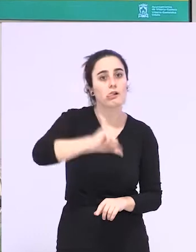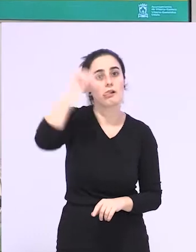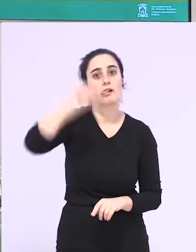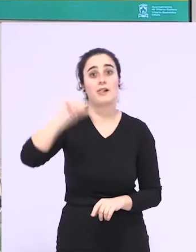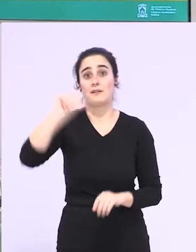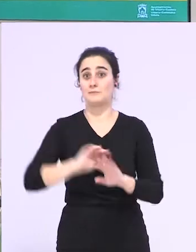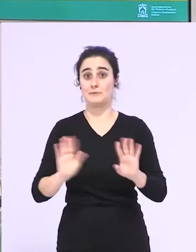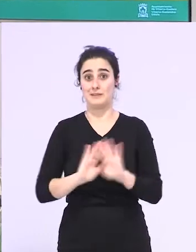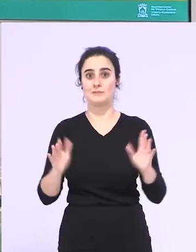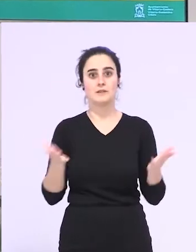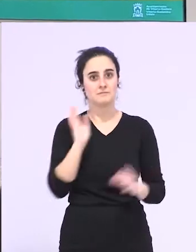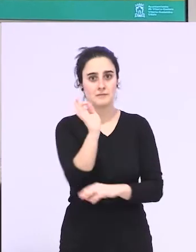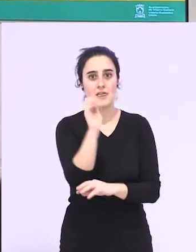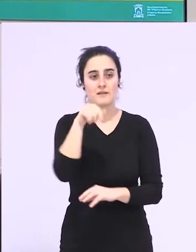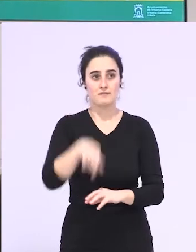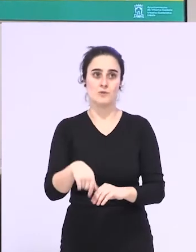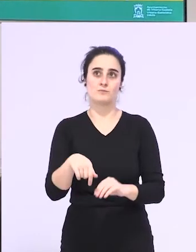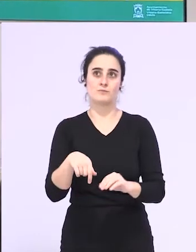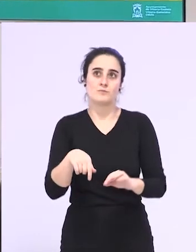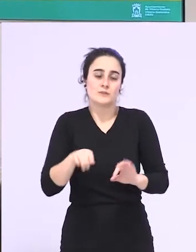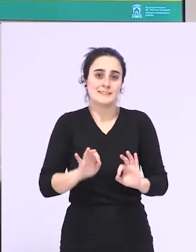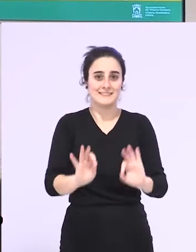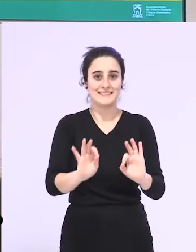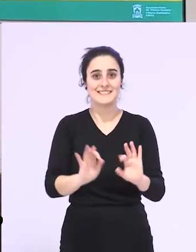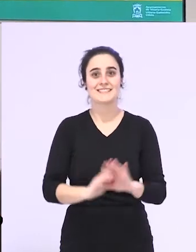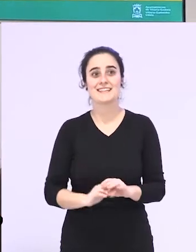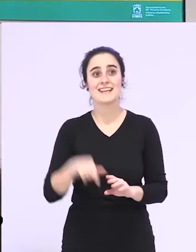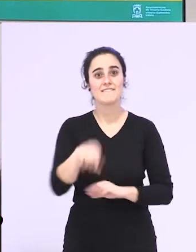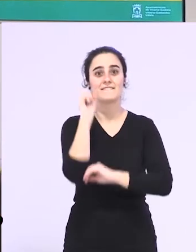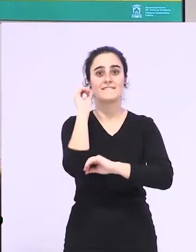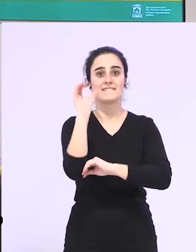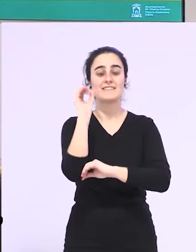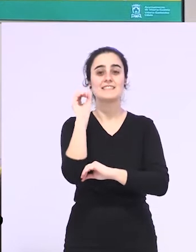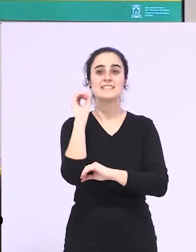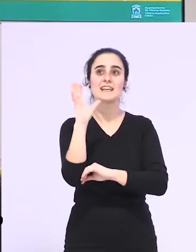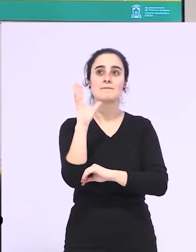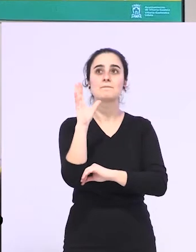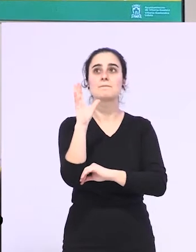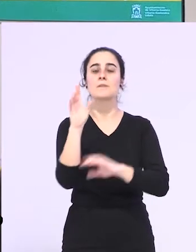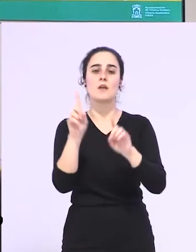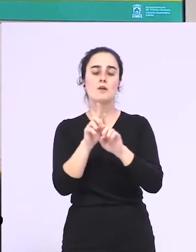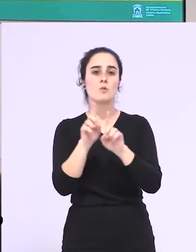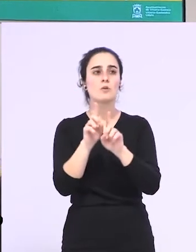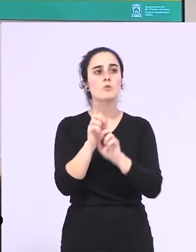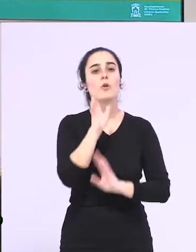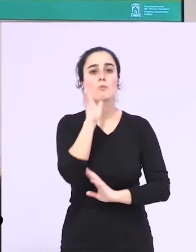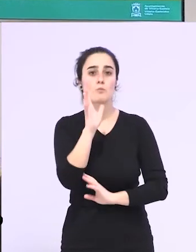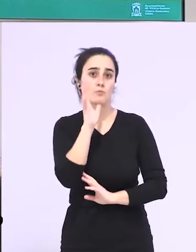kasu honetan pixkate berezia dela edo, ez? Pixkate itzaldi hau motibatu duen arrazoia edo